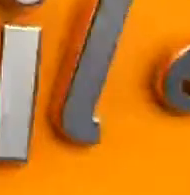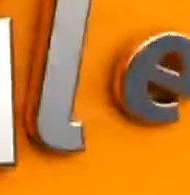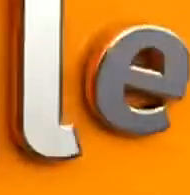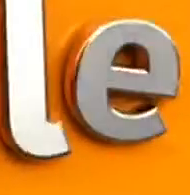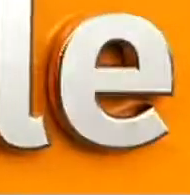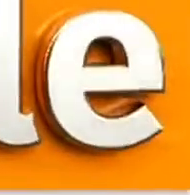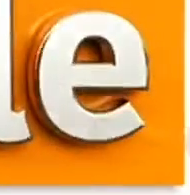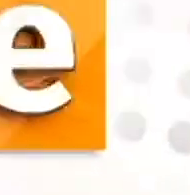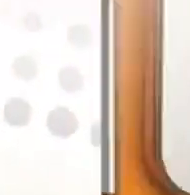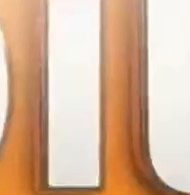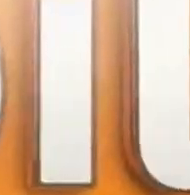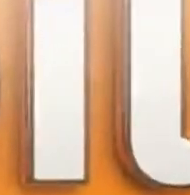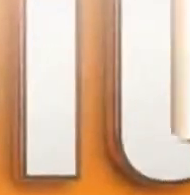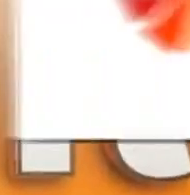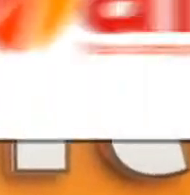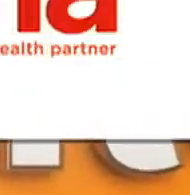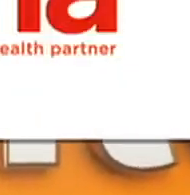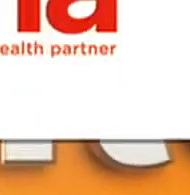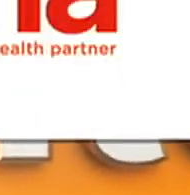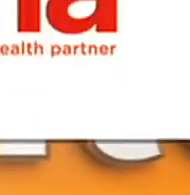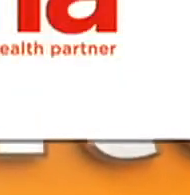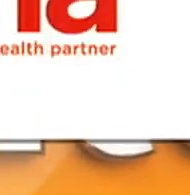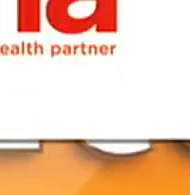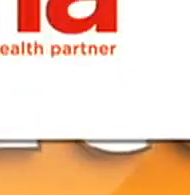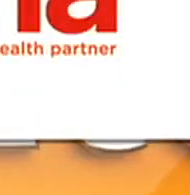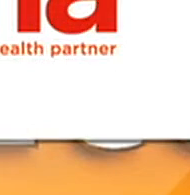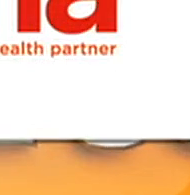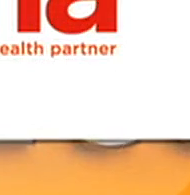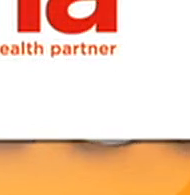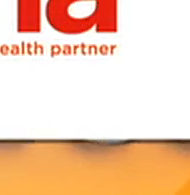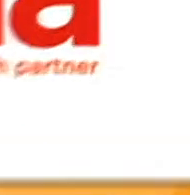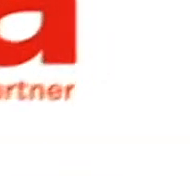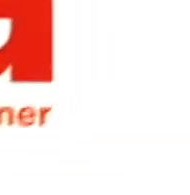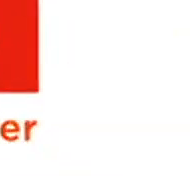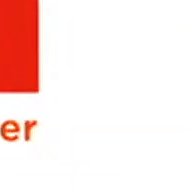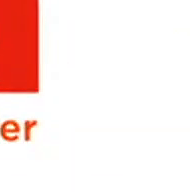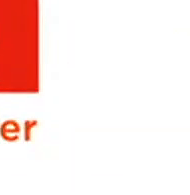Siha na maumbile imeletwa kwako na Equity.